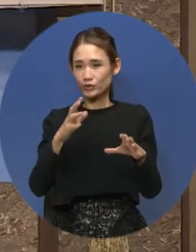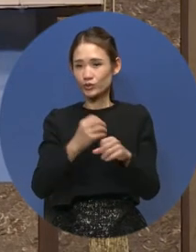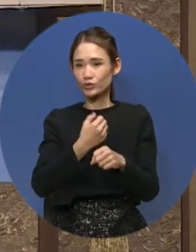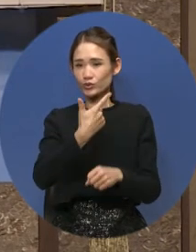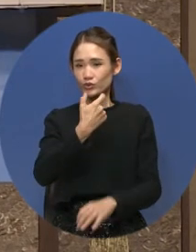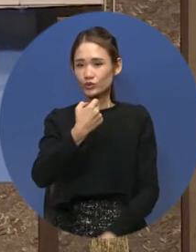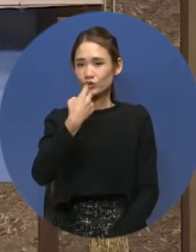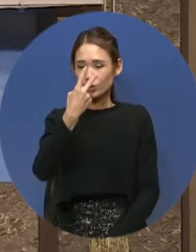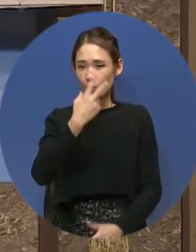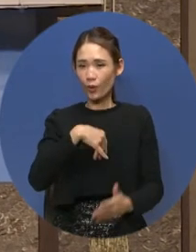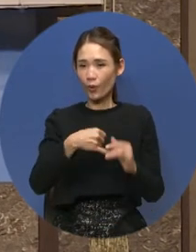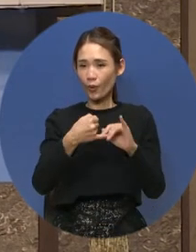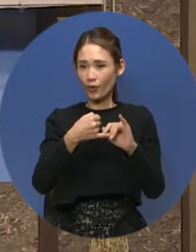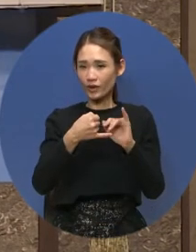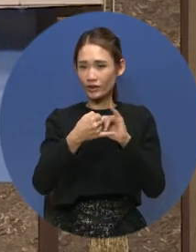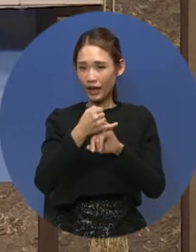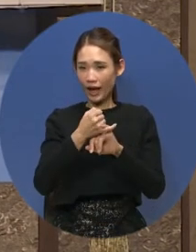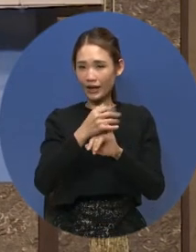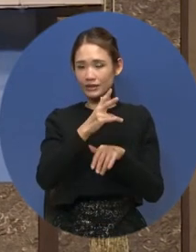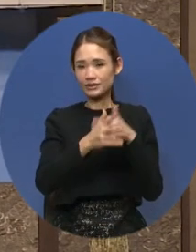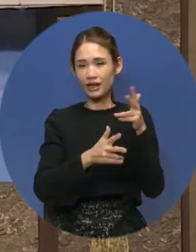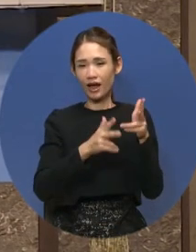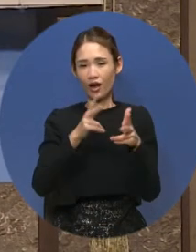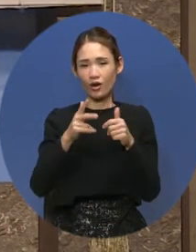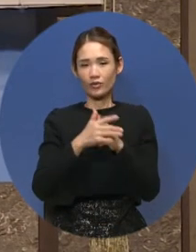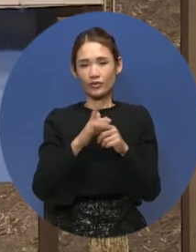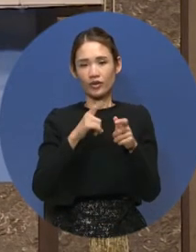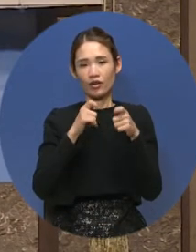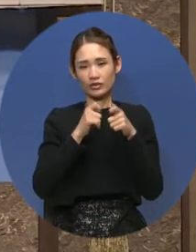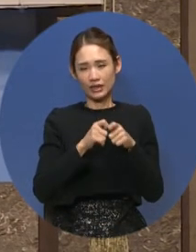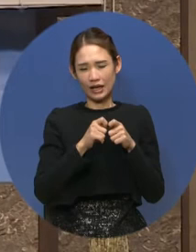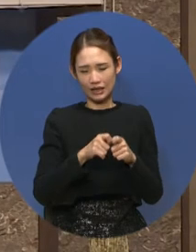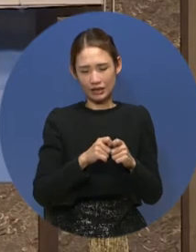62개의 공약 사업을 체계적으로